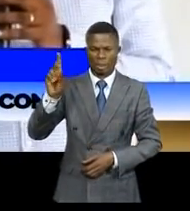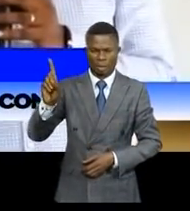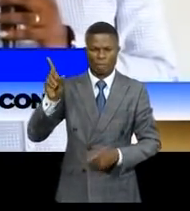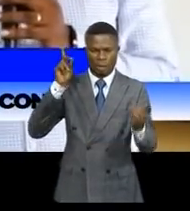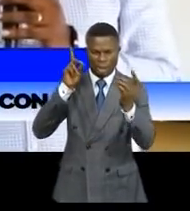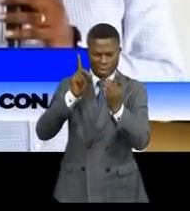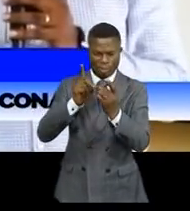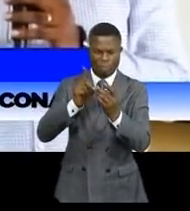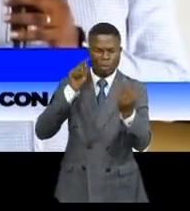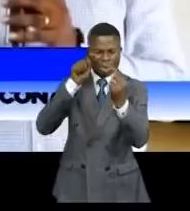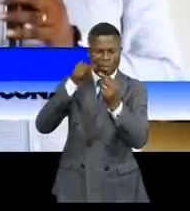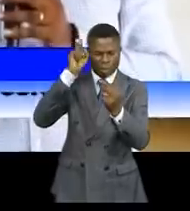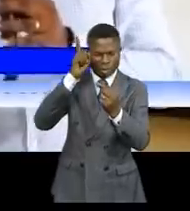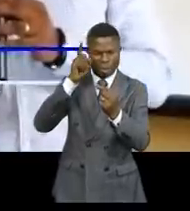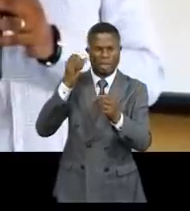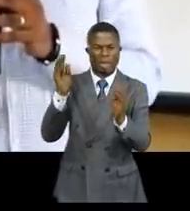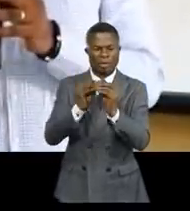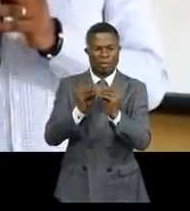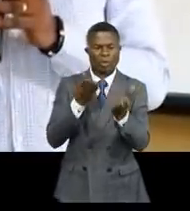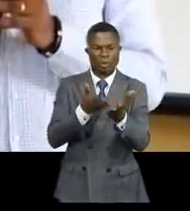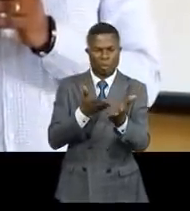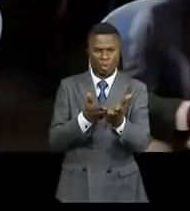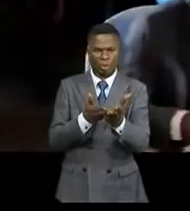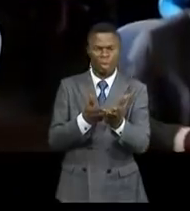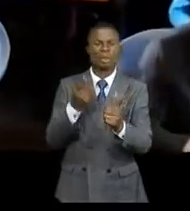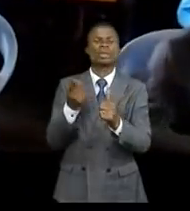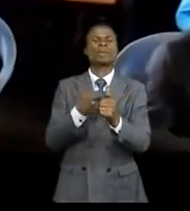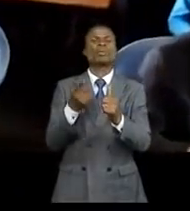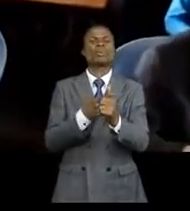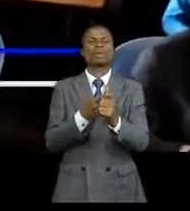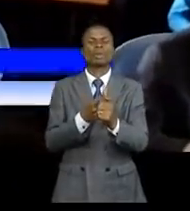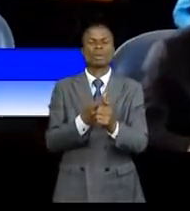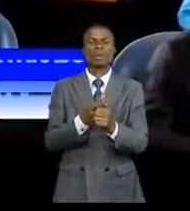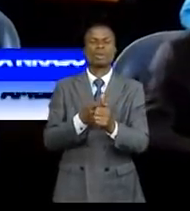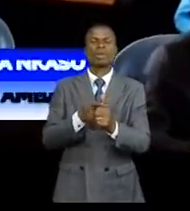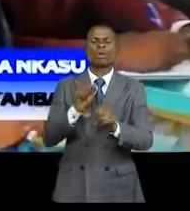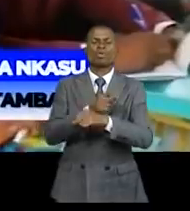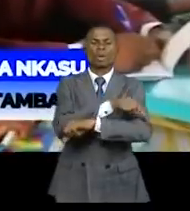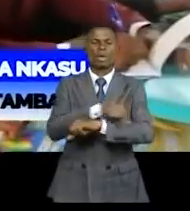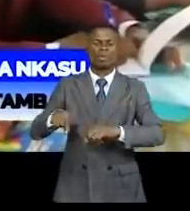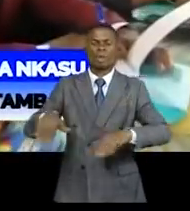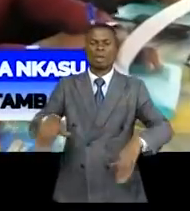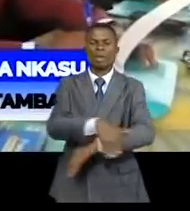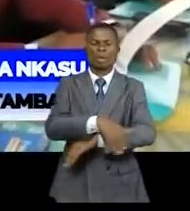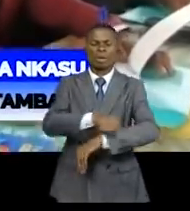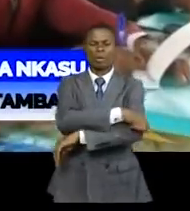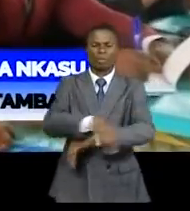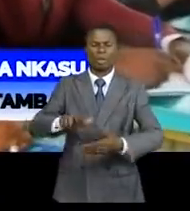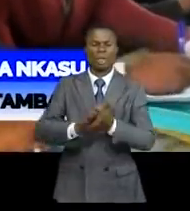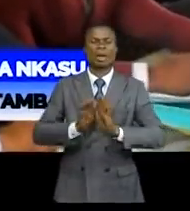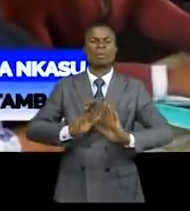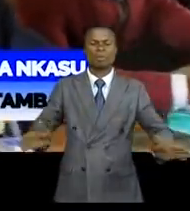visé par cet atelier était, entre autres, de former l'administration foncière afin qu'elle soit apte